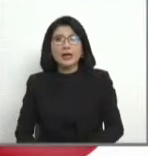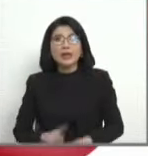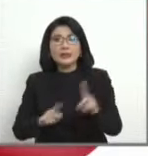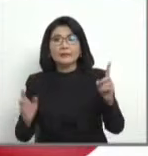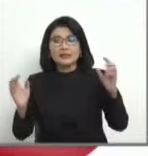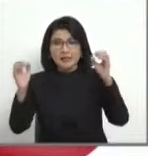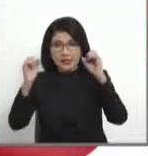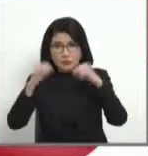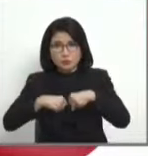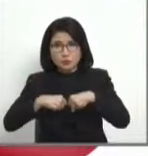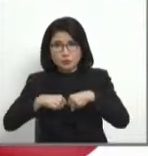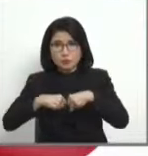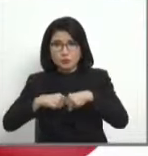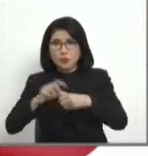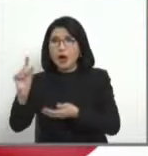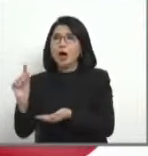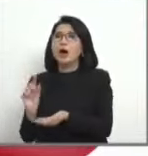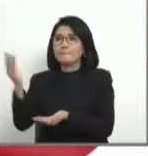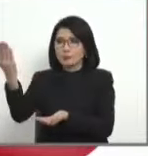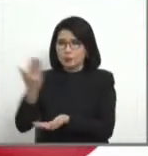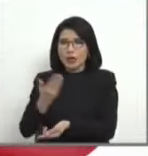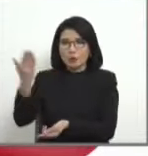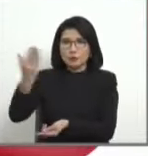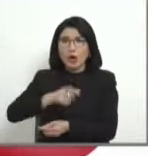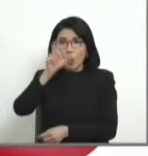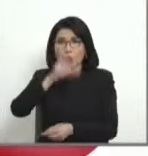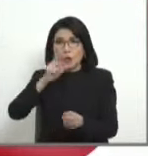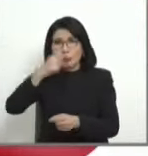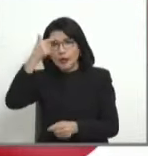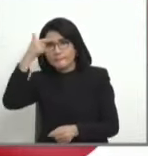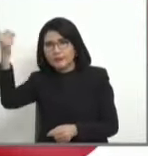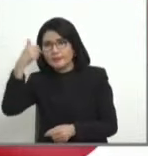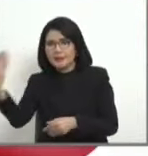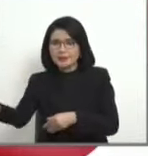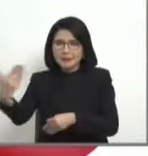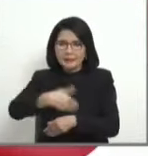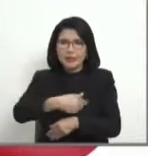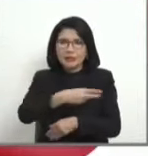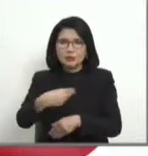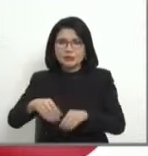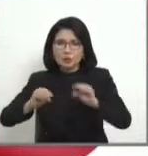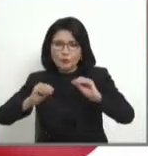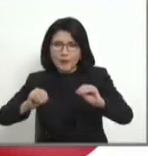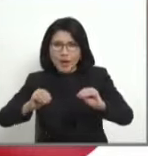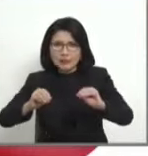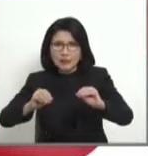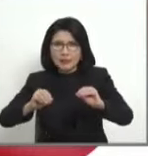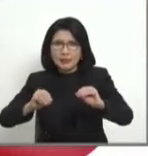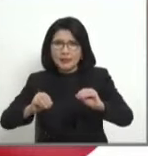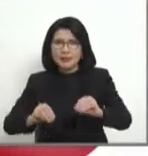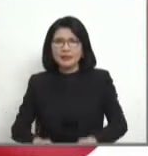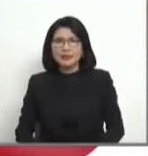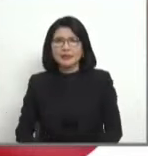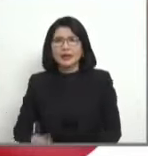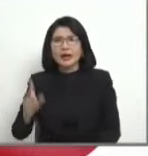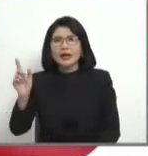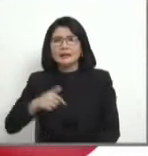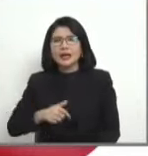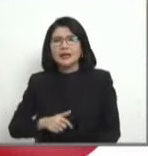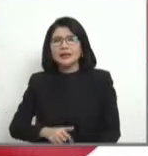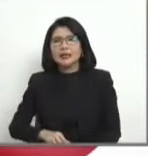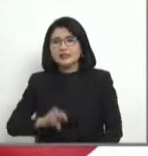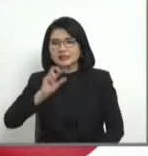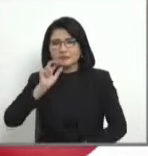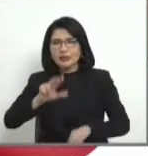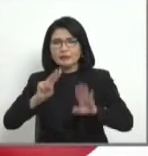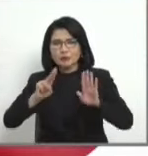mengundang profesor-profesor untuk mengajar di kita. Jadi saya usulkan bahwa dari 92 fakultas kedokteran